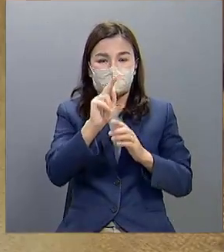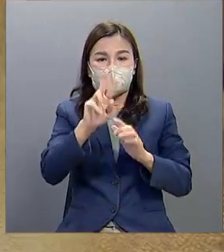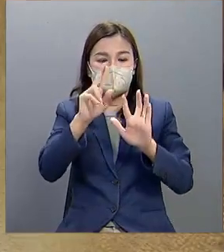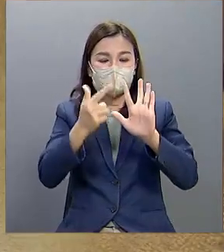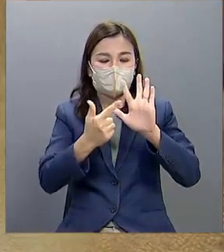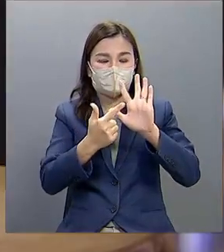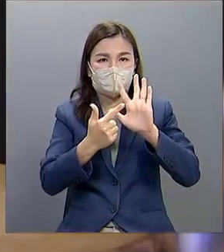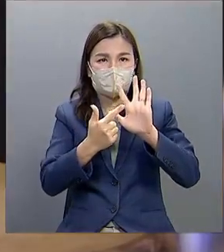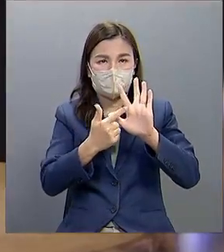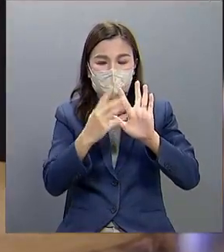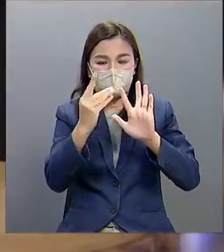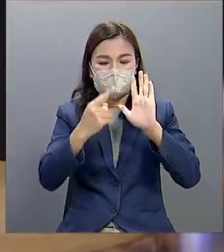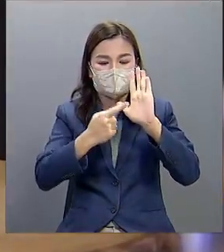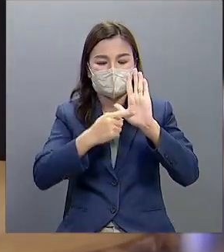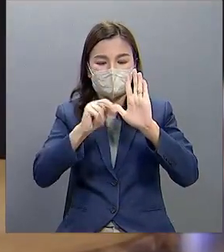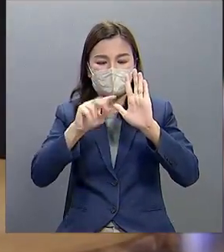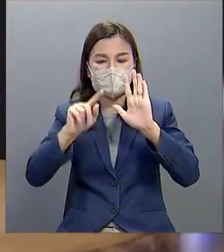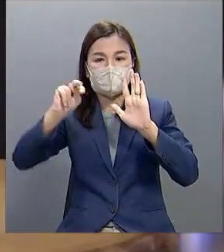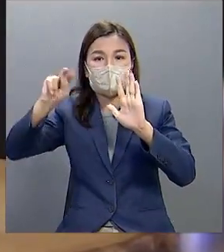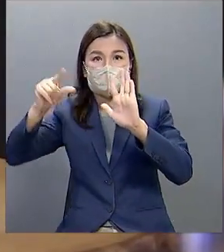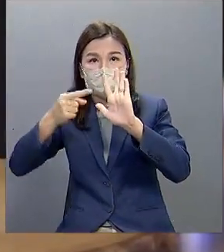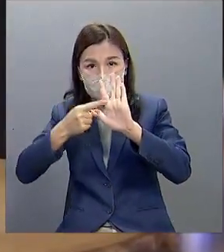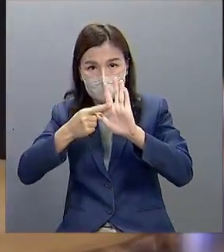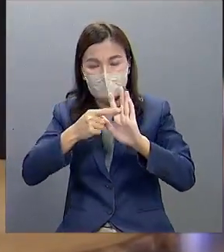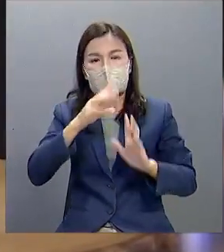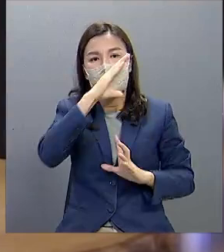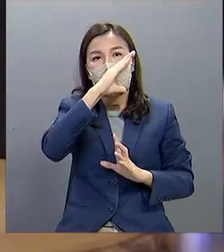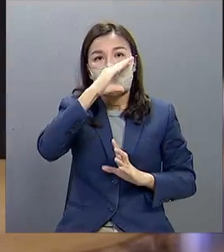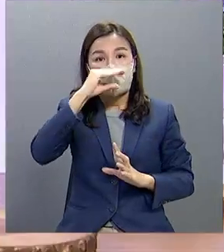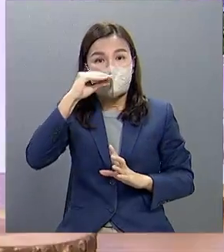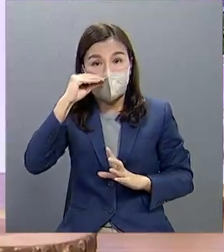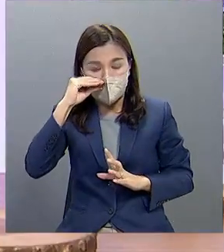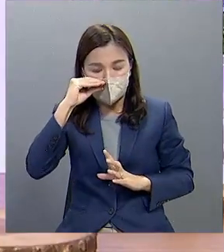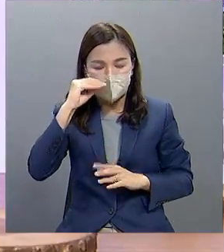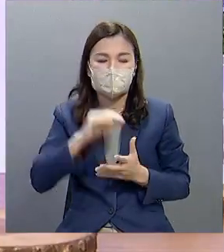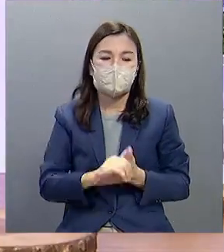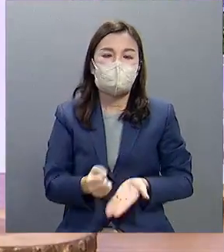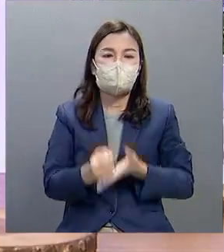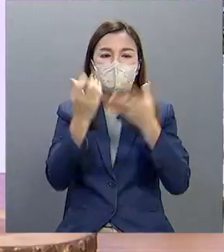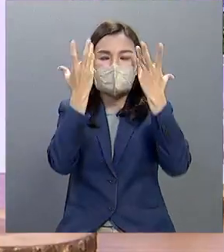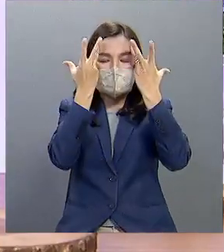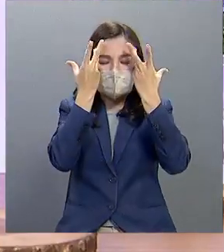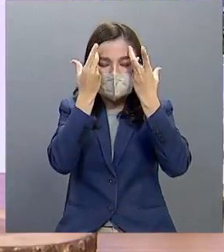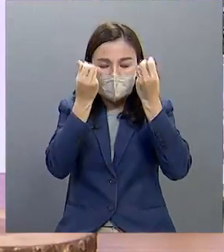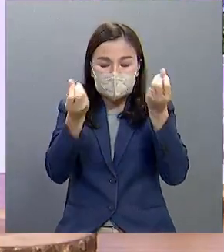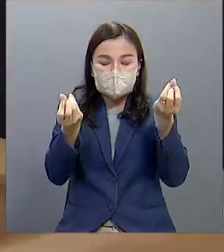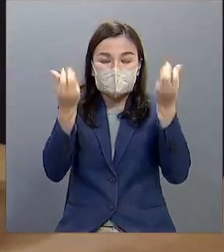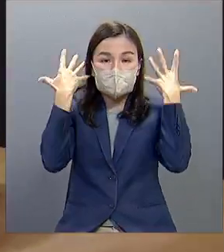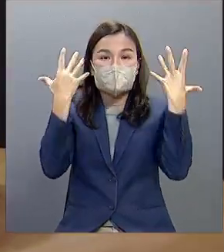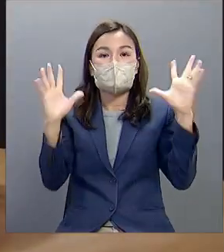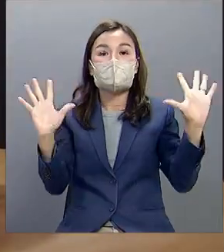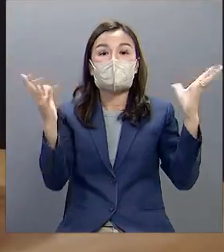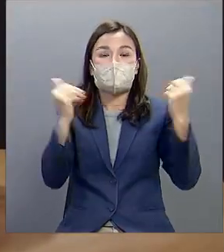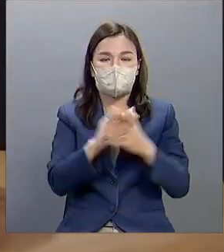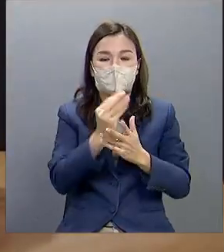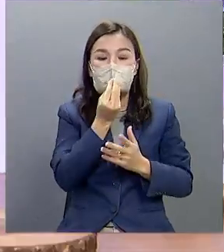อมมีคุณสมบัติในการที่ช่วยลดความเครียดทำให้รู้สึกผ่อนคลายเป็นกลิ่นดอกไม้ที่เป็นของไทยด้วยนะคะผสม